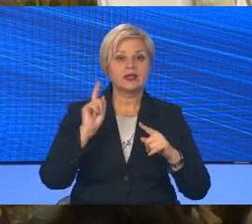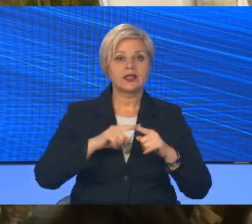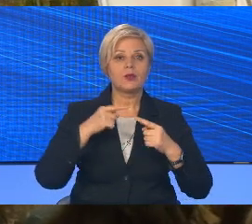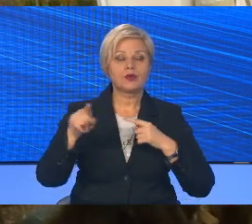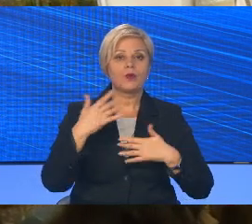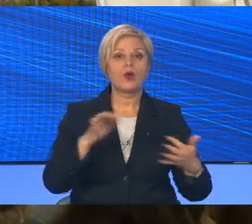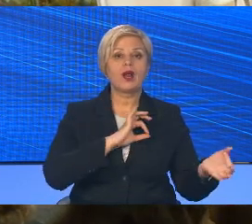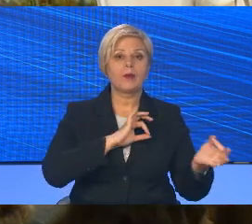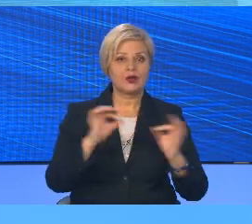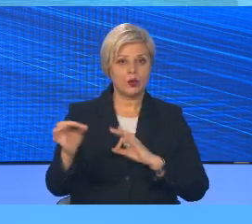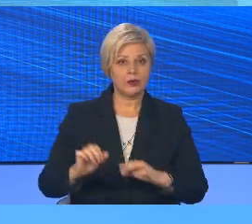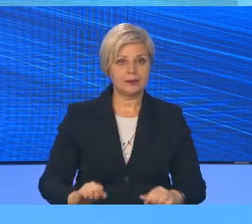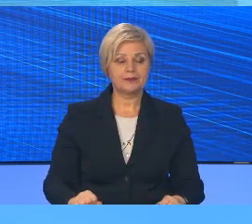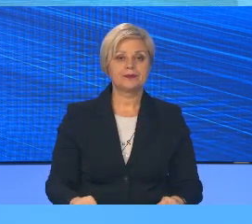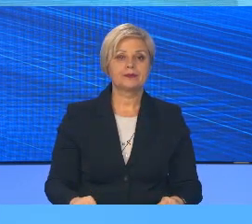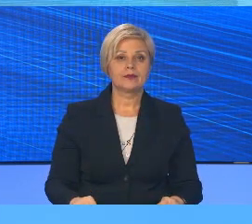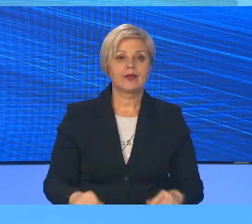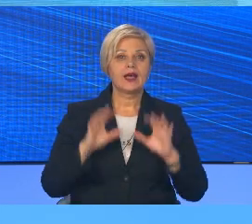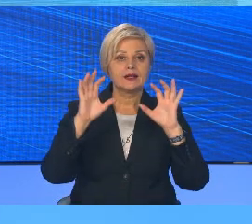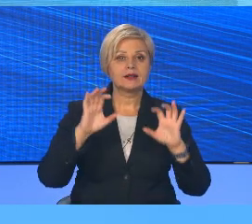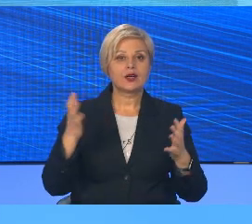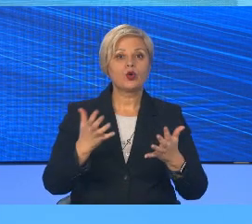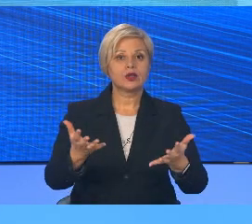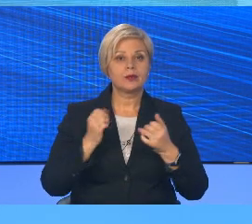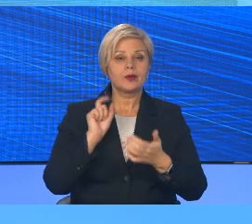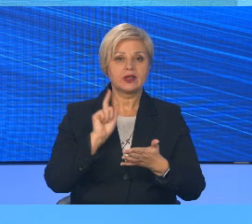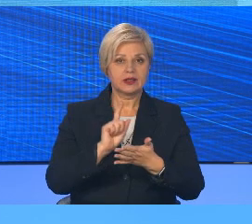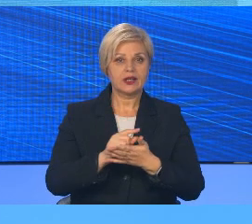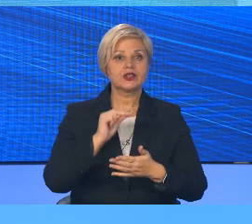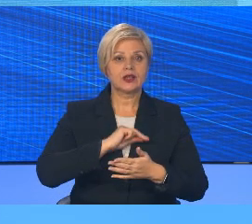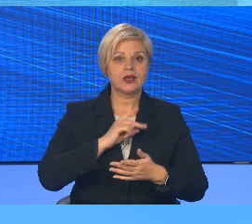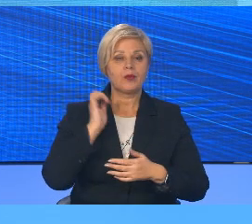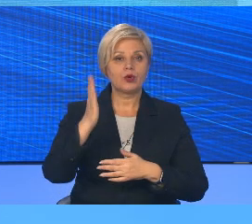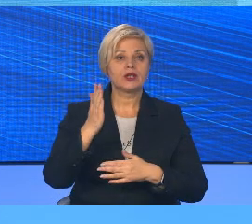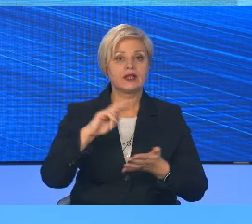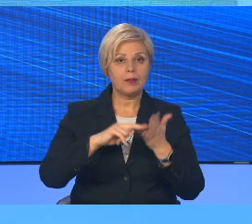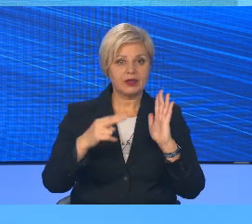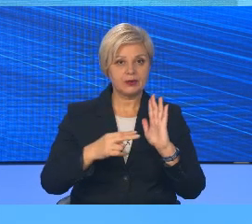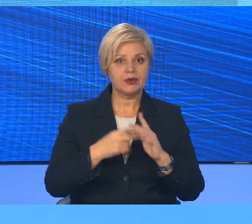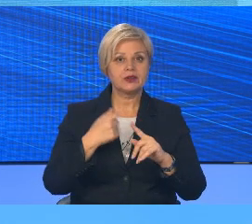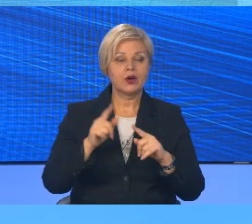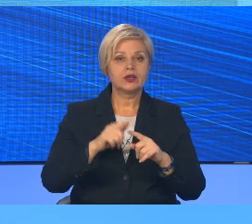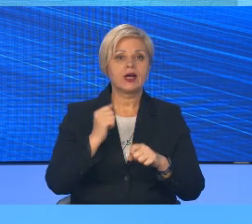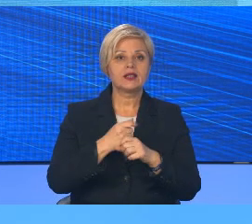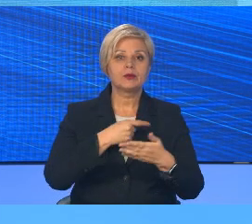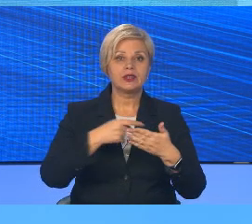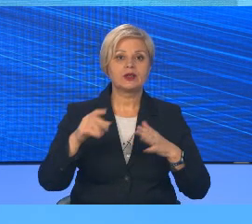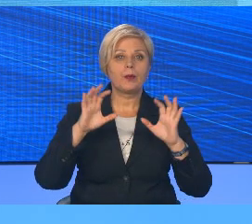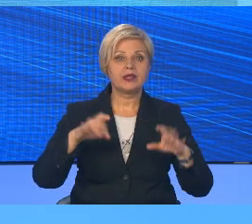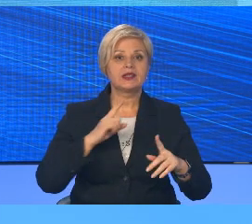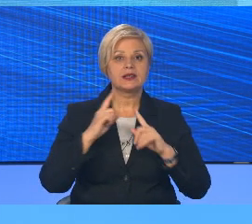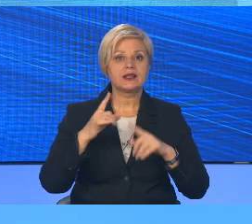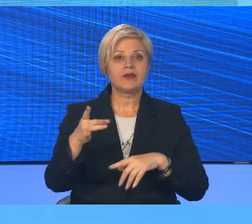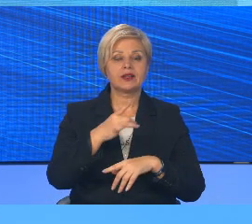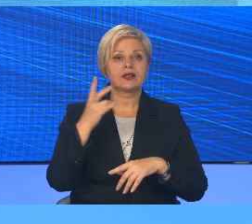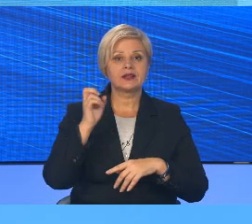і іншым больш падрабязна. Законы, якія прымаюцца, павінны працаваць на перспектыву. На гэтым зрабіла акцэнт старшыня Савета